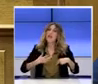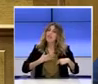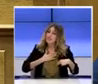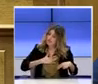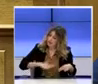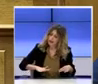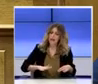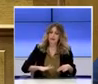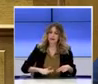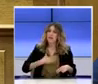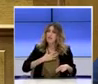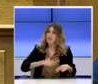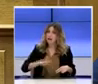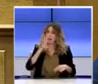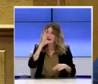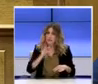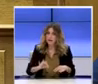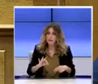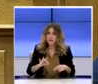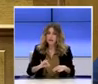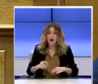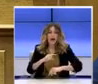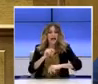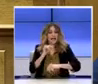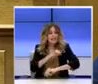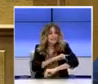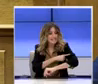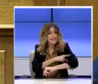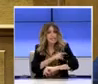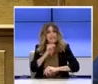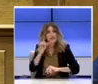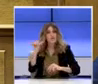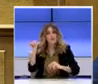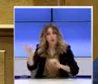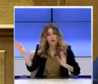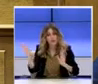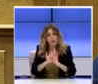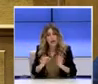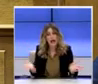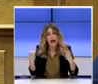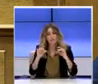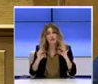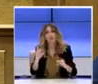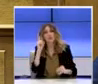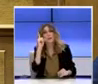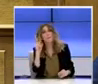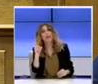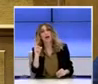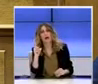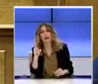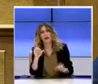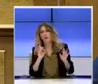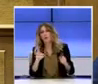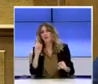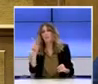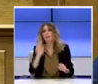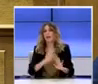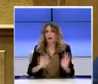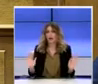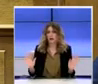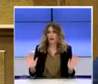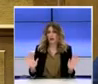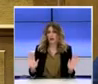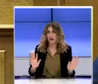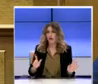μία πρόσληψη μόνιμων γιατρών και νοσηλευτών, παρά μονάχα ανακοινώσατε για όσους επικουρικούς γιατρούς είναι μέσα